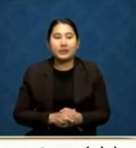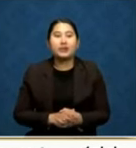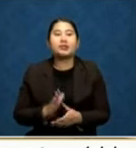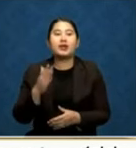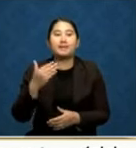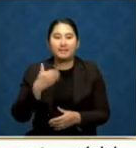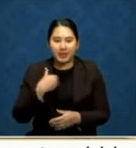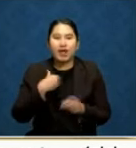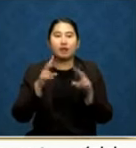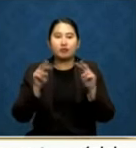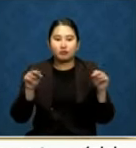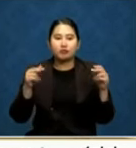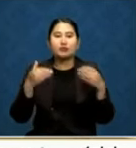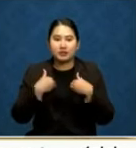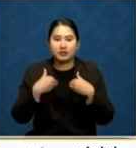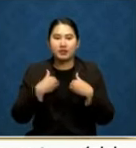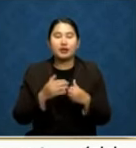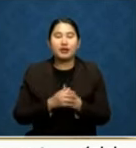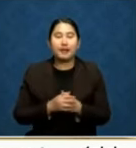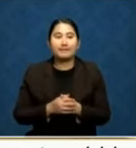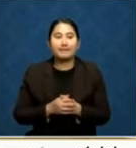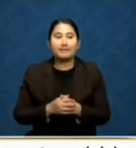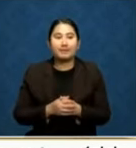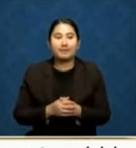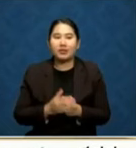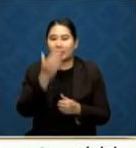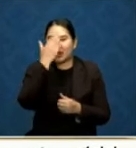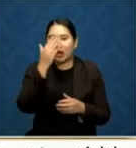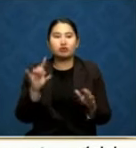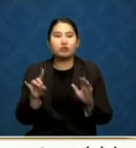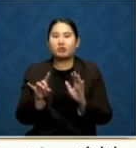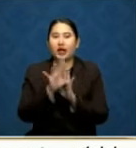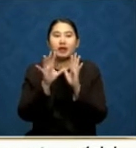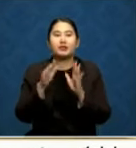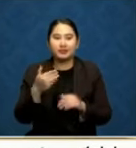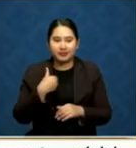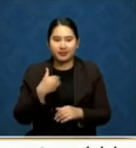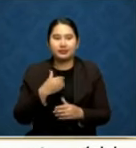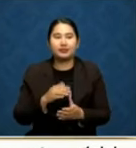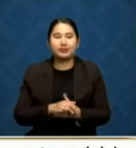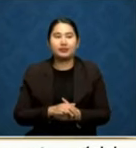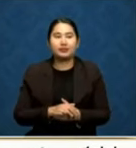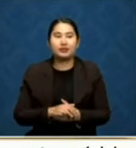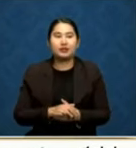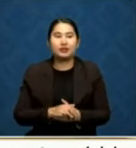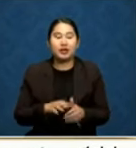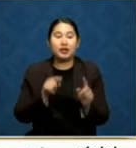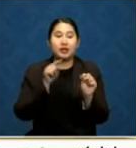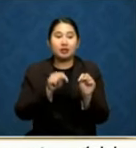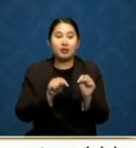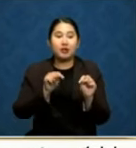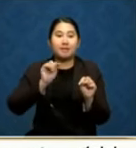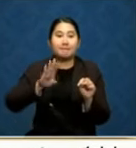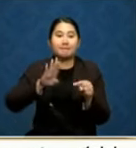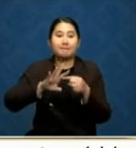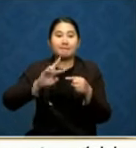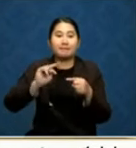มีครับ นุธบุรีของผมมีครับ มีอยู่หน้าสุดท้ายอยู่ที่ตำบนบางลพัฒนา